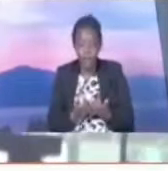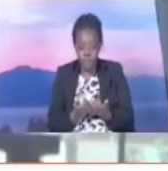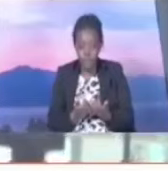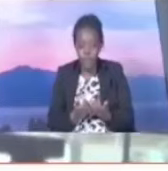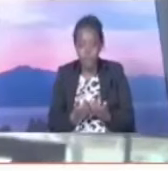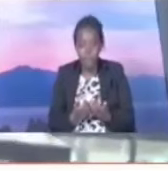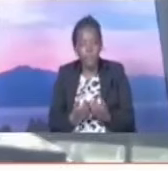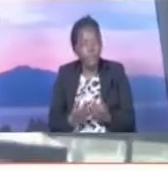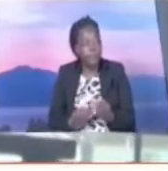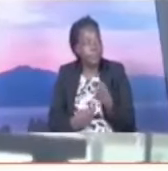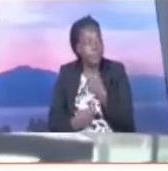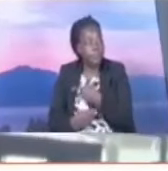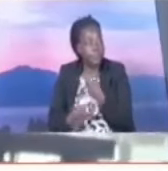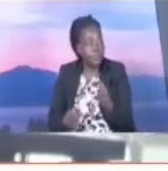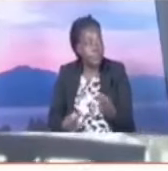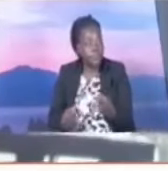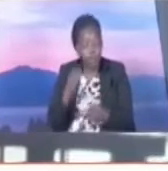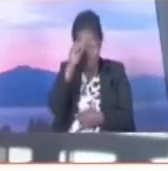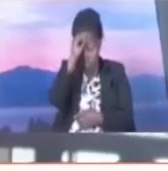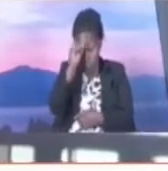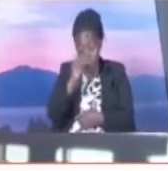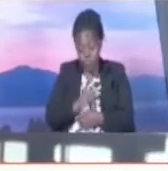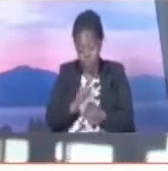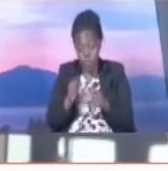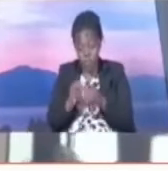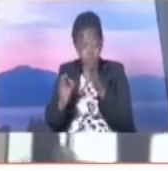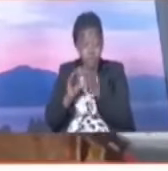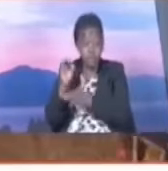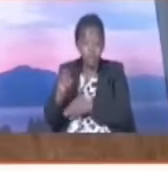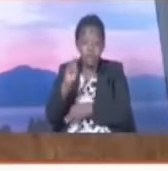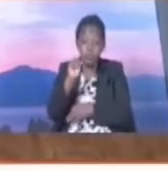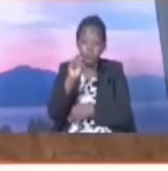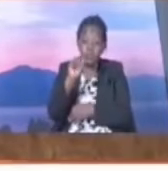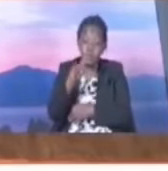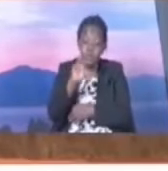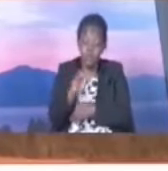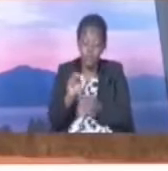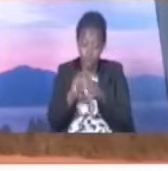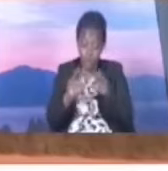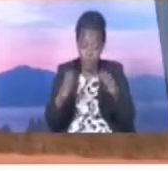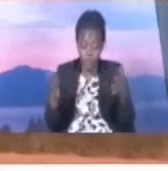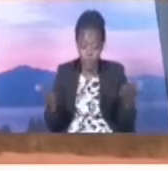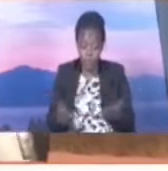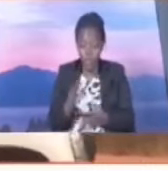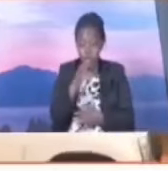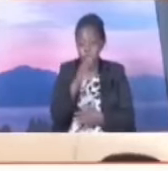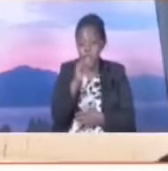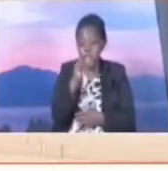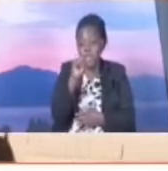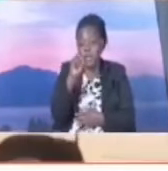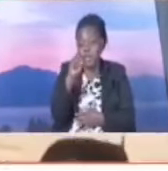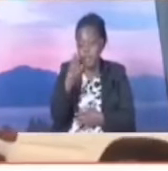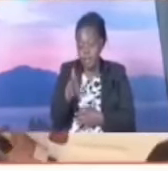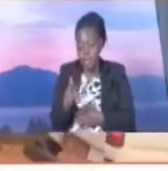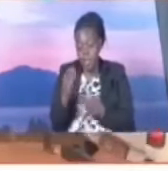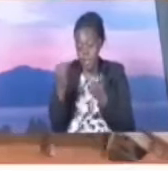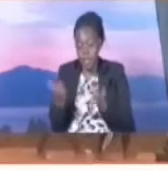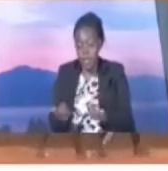ye Mariam Nakajubi ne bamulekwa okuli omusika Matovu Muhammad ng'ettaka lino lisangibwa ku kalenda e Makindye era mu kiseera